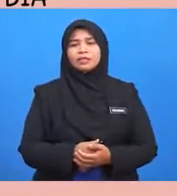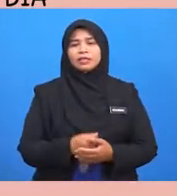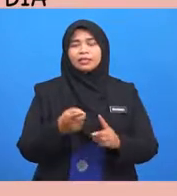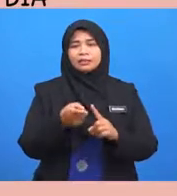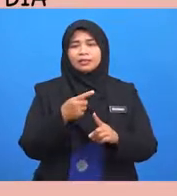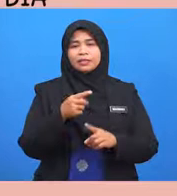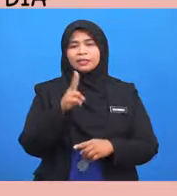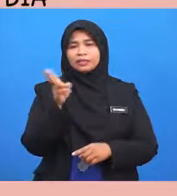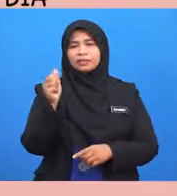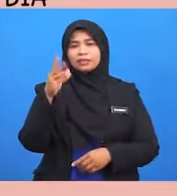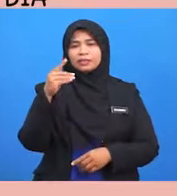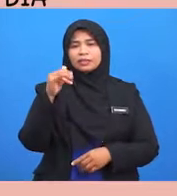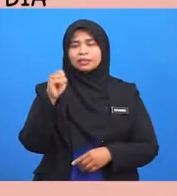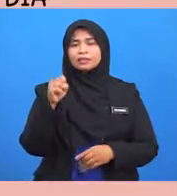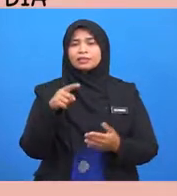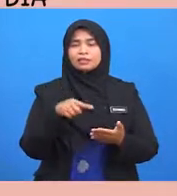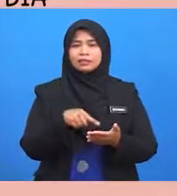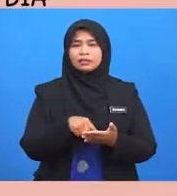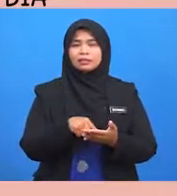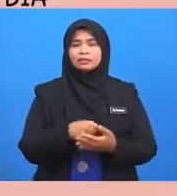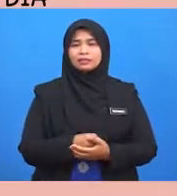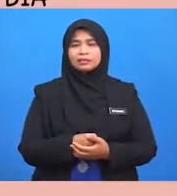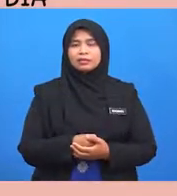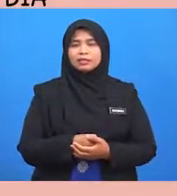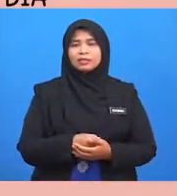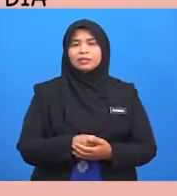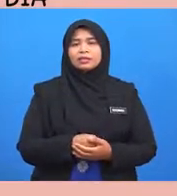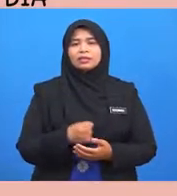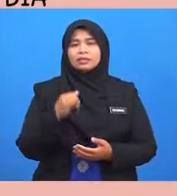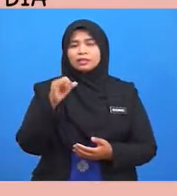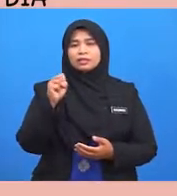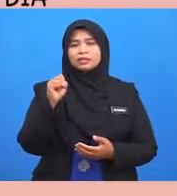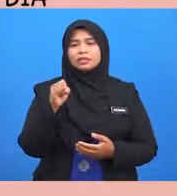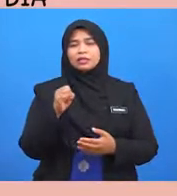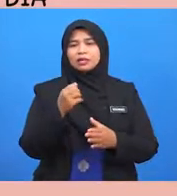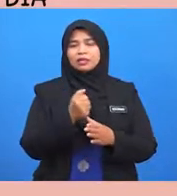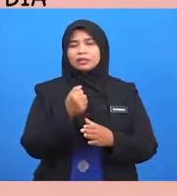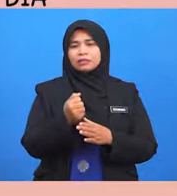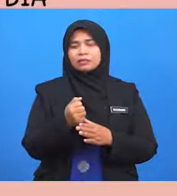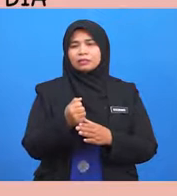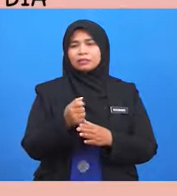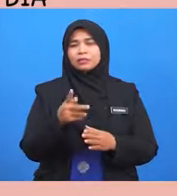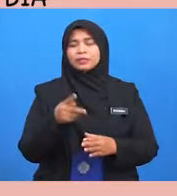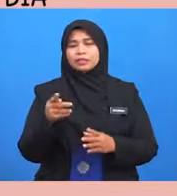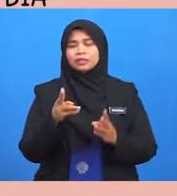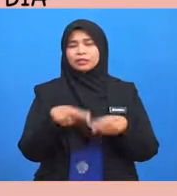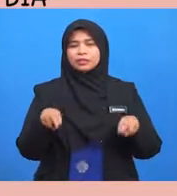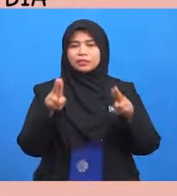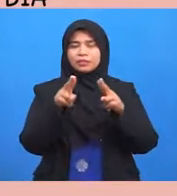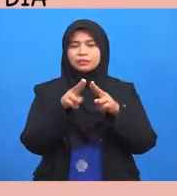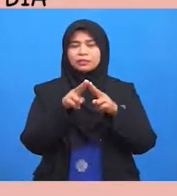Daripada hadis yang dipaparkan ini, isi atau pokok utama hadis ini